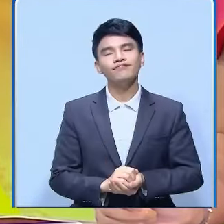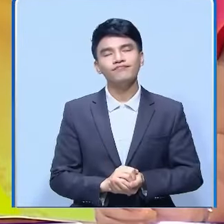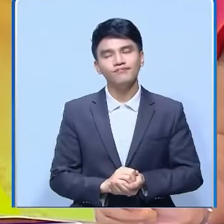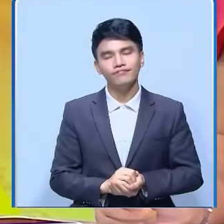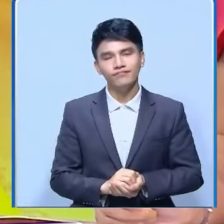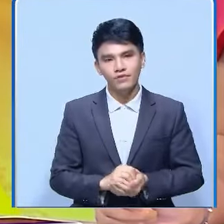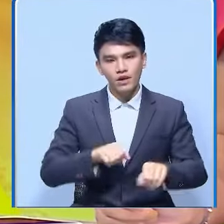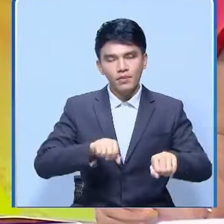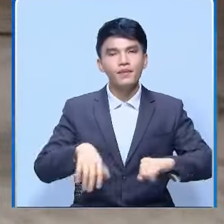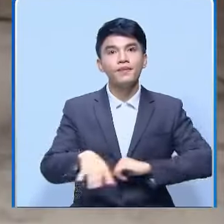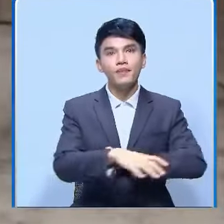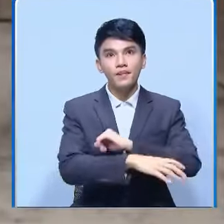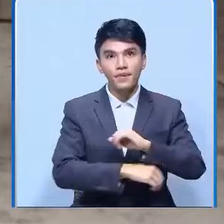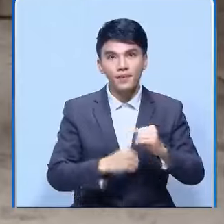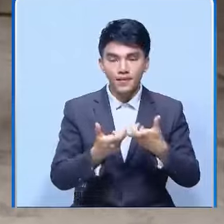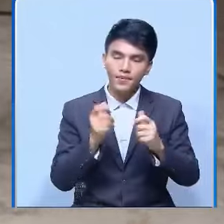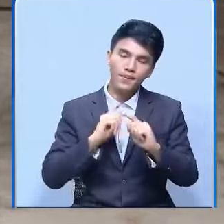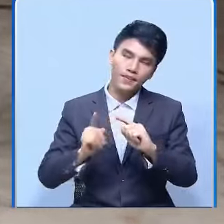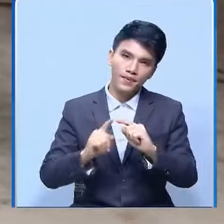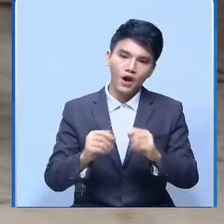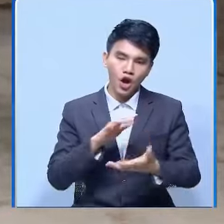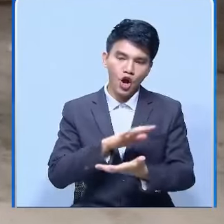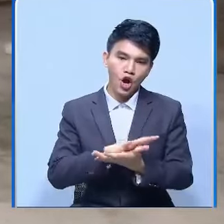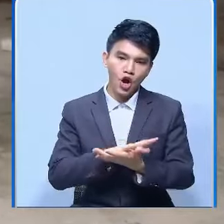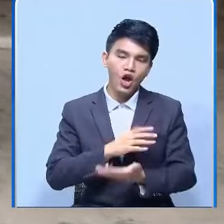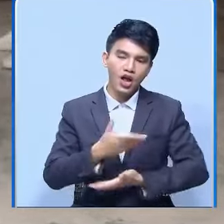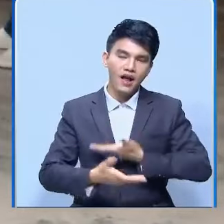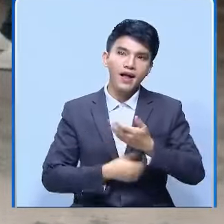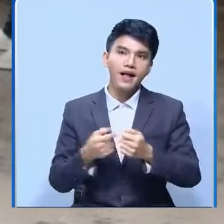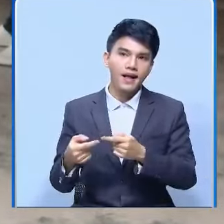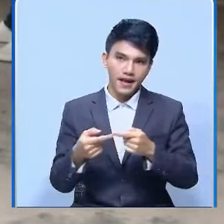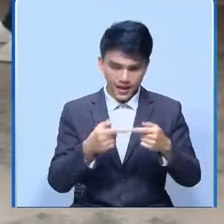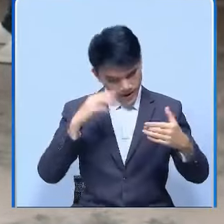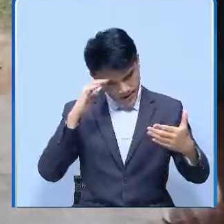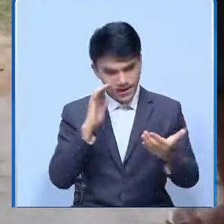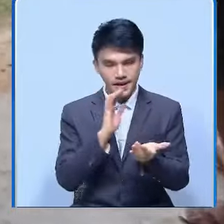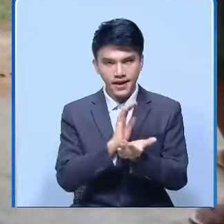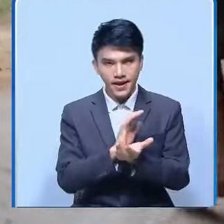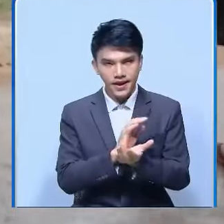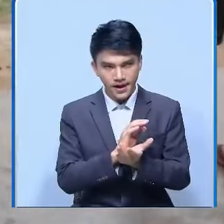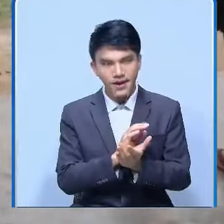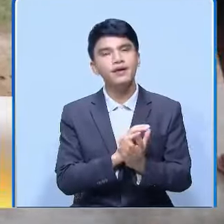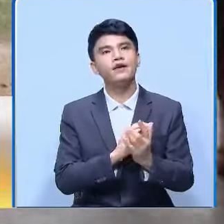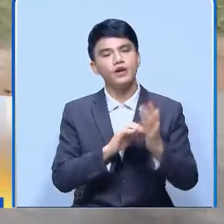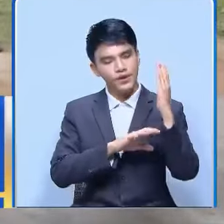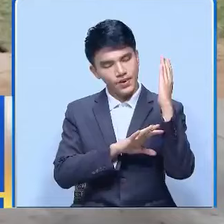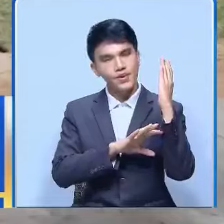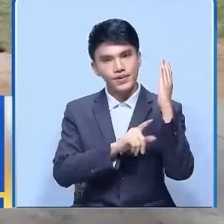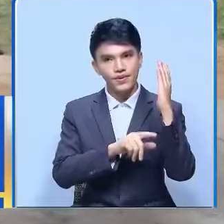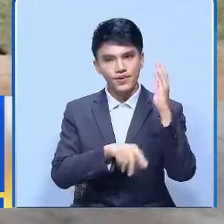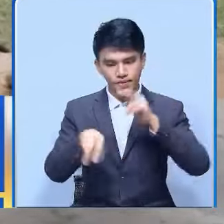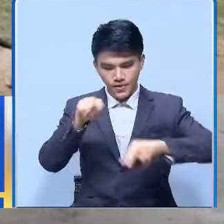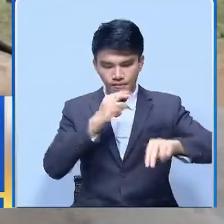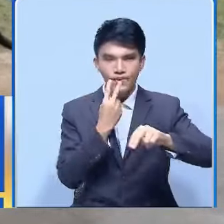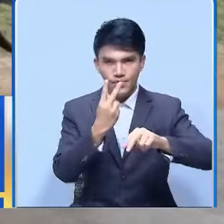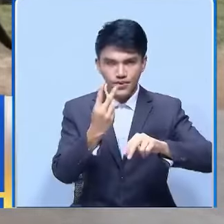นขโมยรถจักรยานยนต์แล้วก็ของมีค่าต่างๆภายในโรงเรียนเอาไปขายครับตำรวจชุดสืบสวนสภ.สลุยจังหวัดชุมพรเข้าตรวจสอบรี